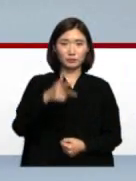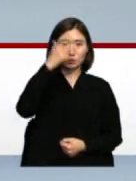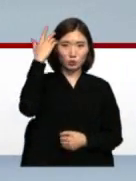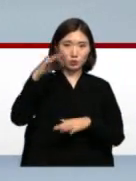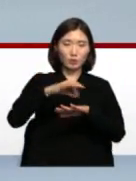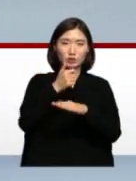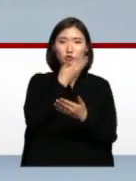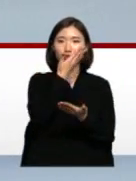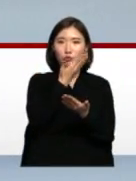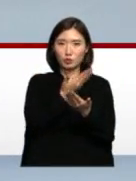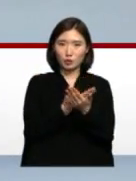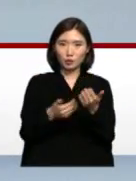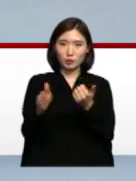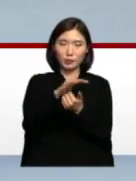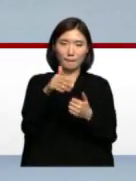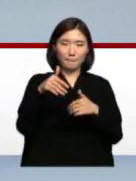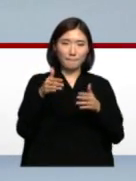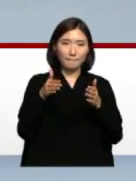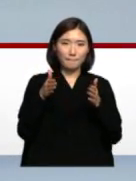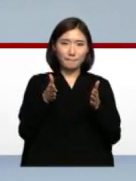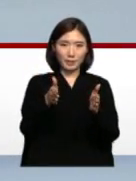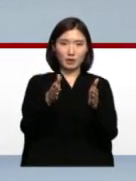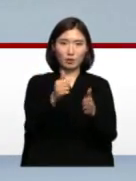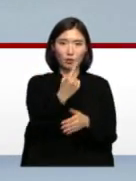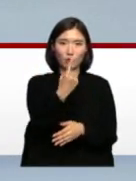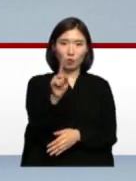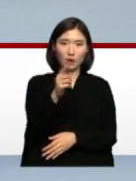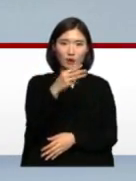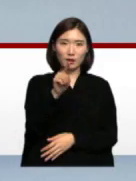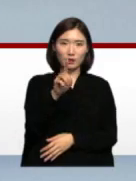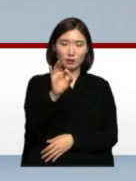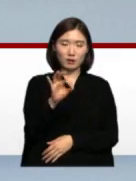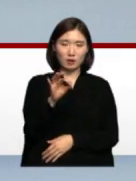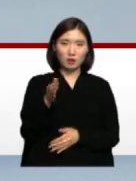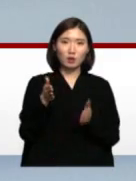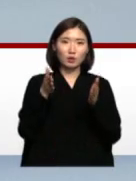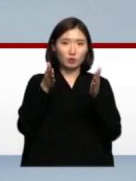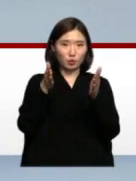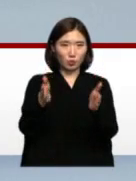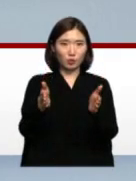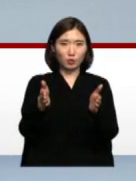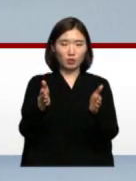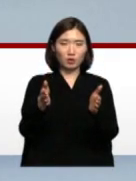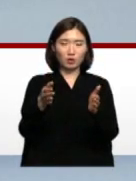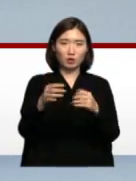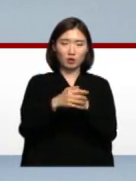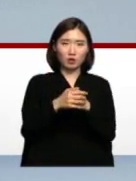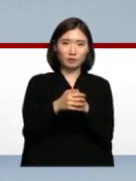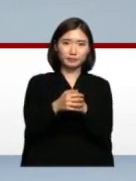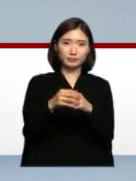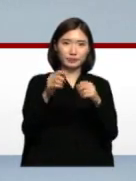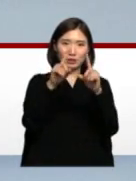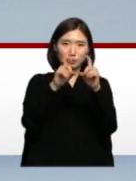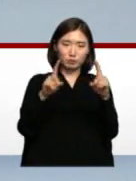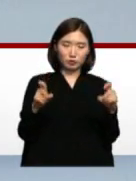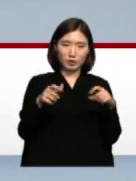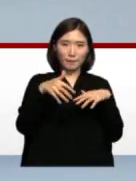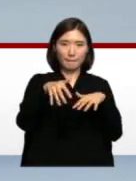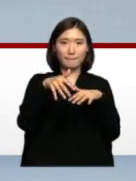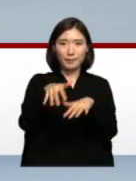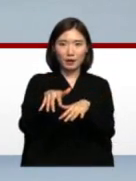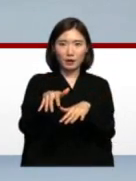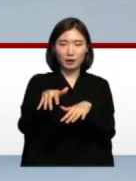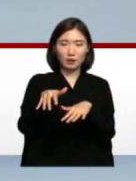조선왕의 중요 능행길로 알려진 노원구 화랑로. 태강릉이 위치한 이 화랑로에서 어가 행렬을 재현한 궁중 문화